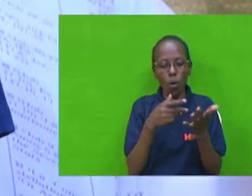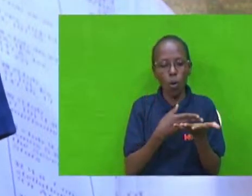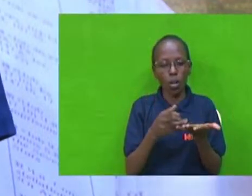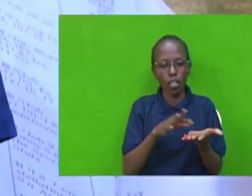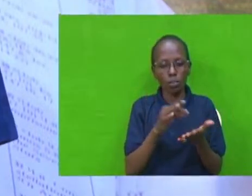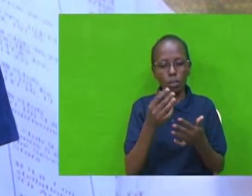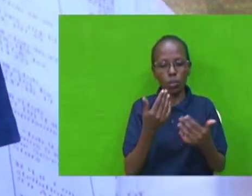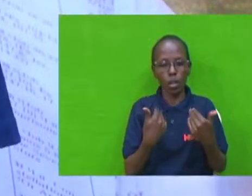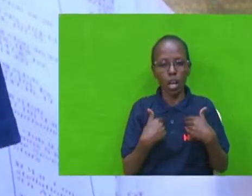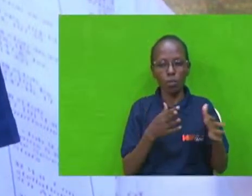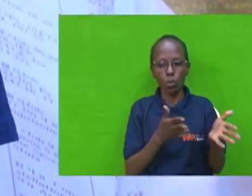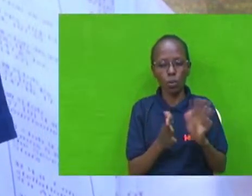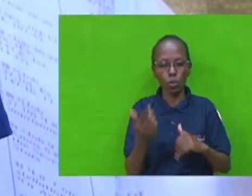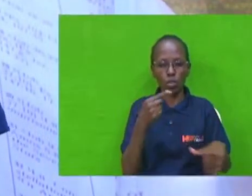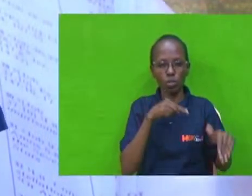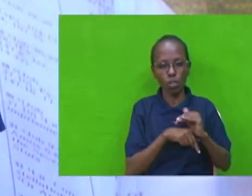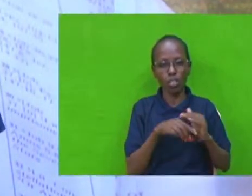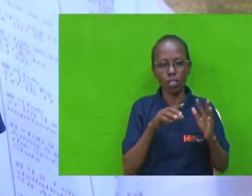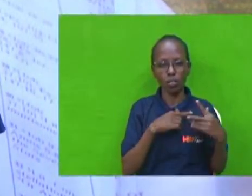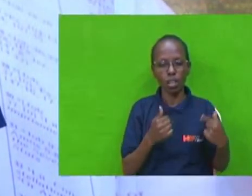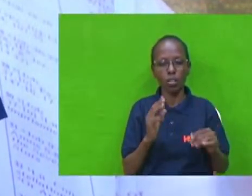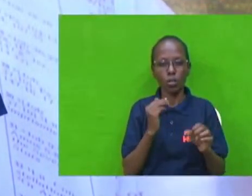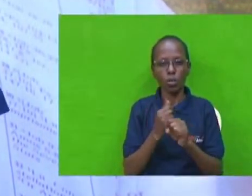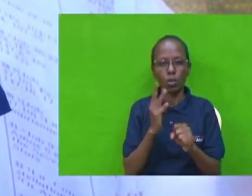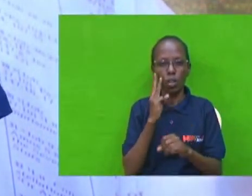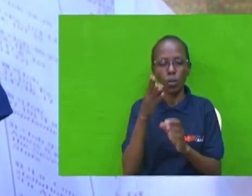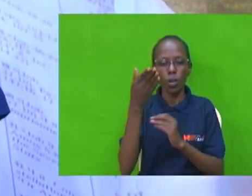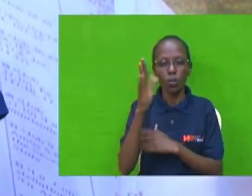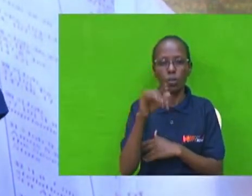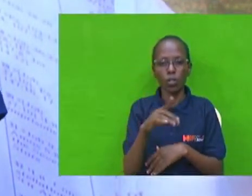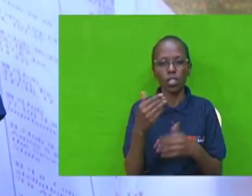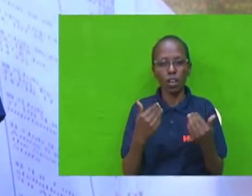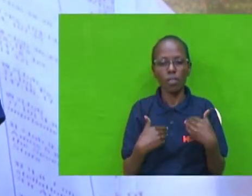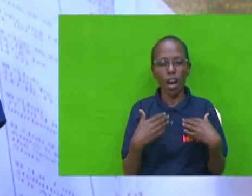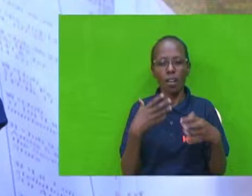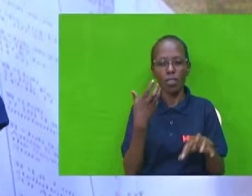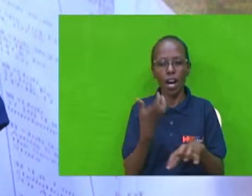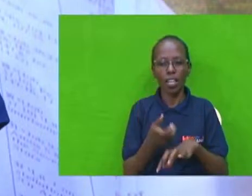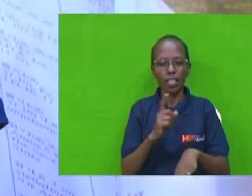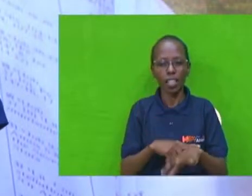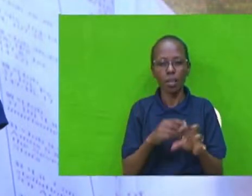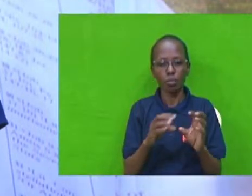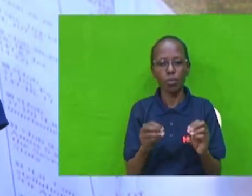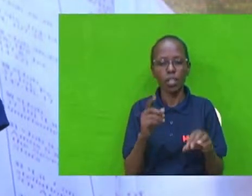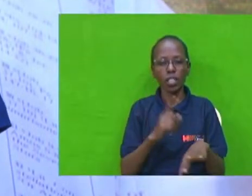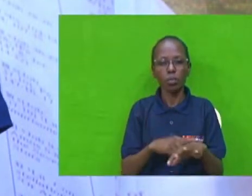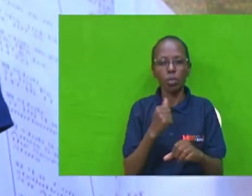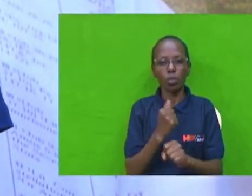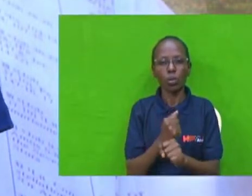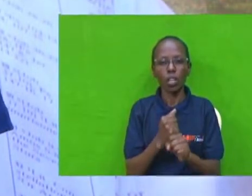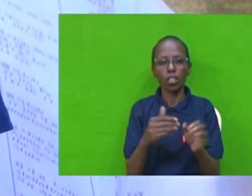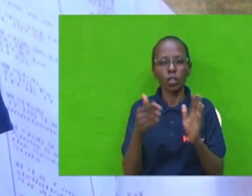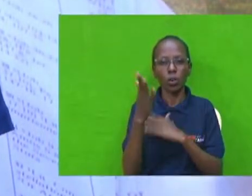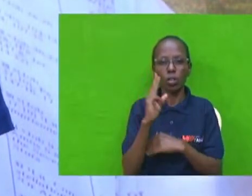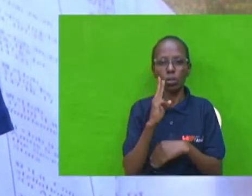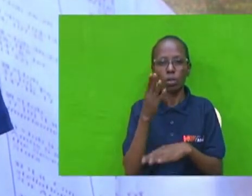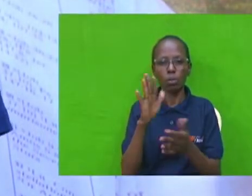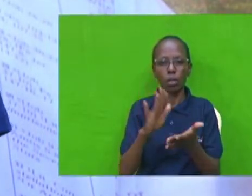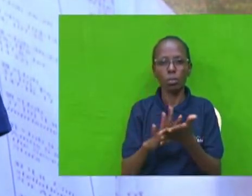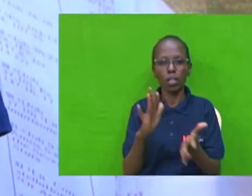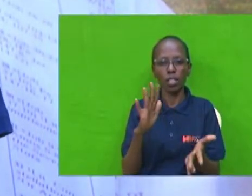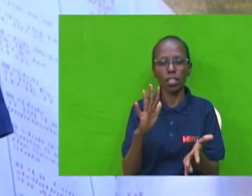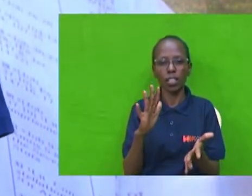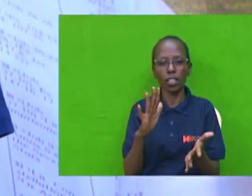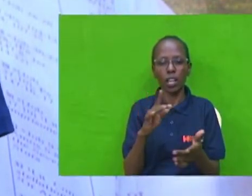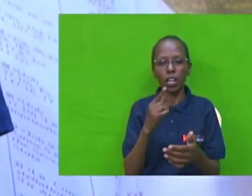wako, wafanye yaliyo mapenzi ya nani? Ya Mungu. Kwa hiyo utakuwa na kibarua. Tukifanya hivyo hata Mungu atatukuzwa. Itakuwa tuna kazi kubwa kama wazazi. Kwa hiyo